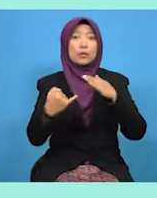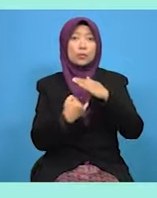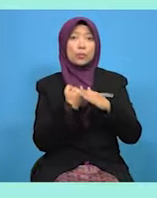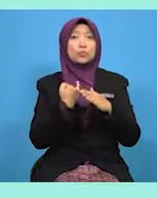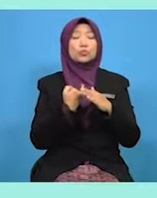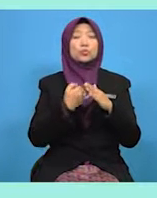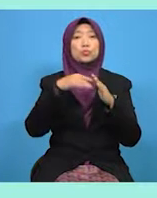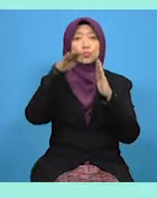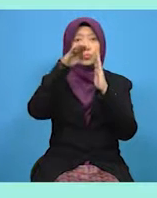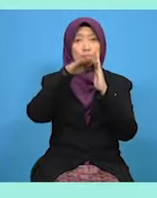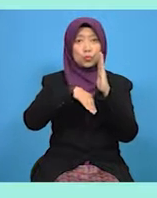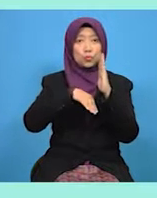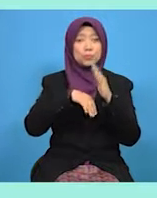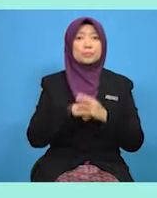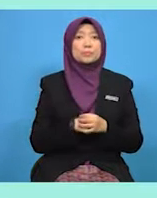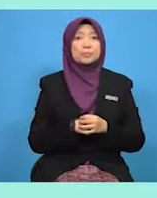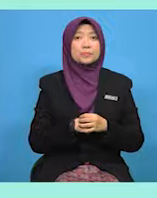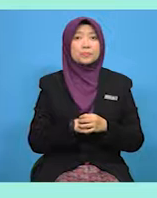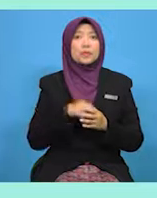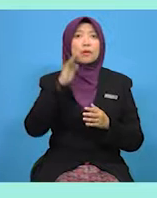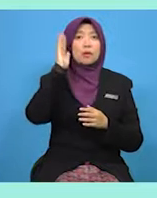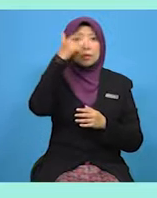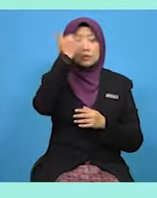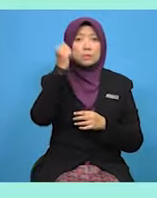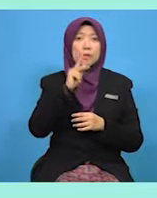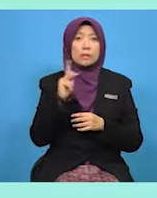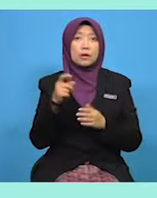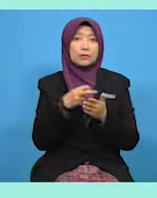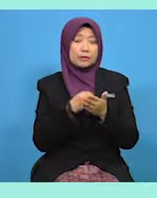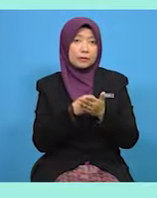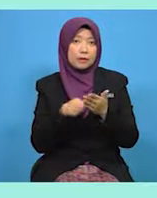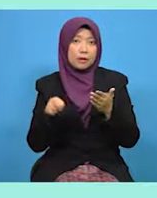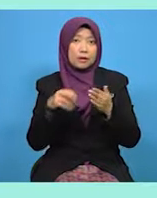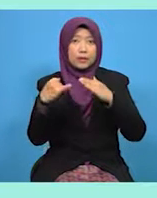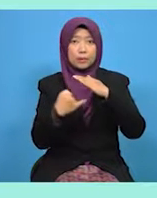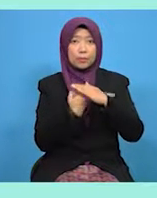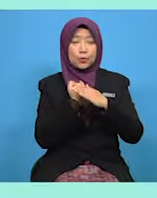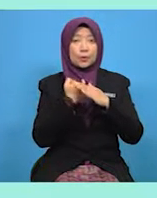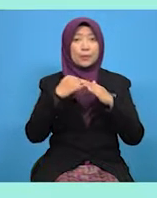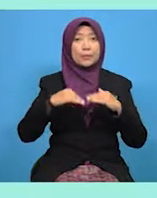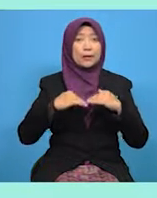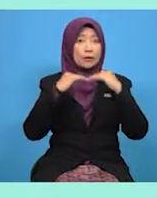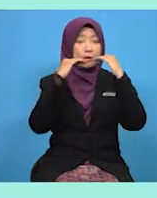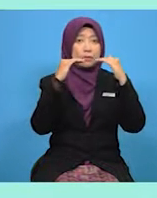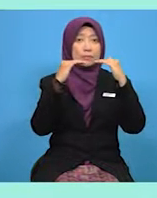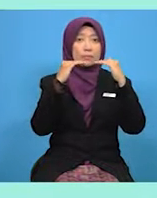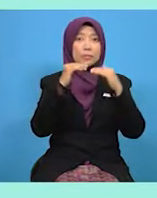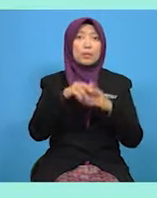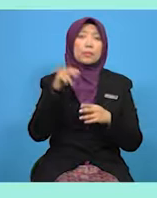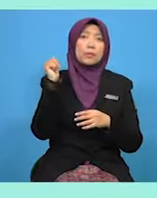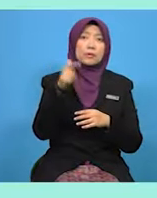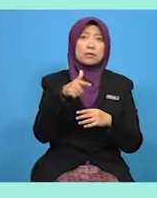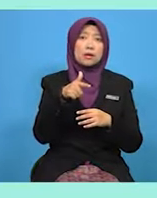turun. Ini akan menyebabkan nilai import meningkat,